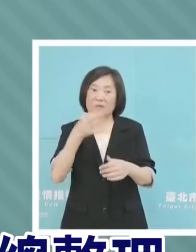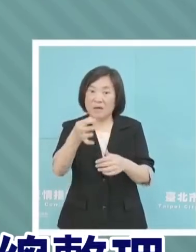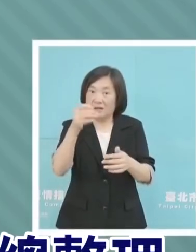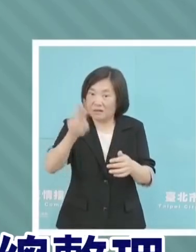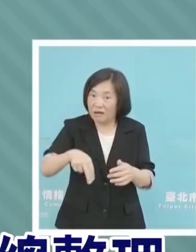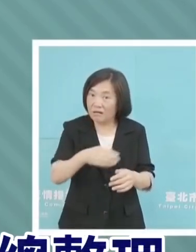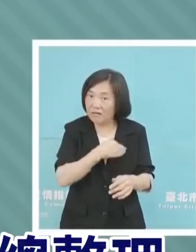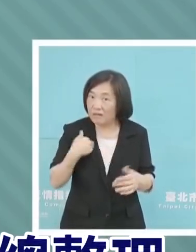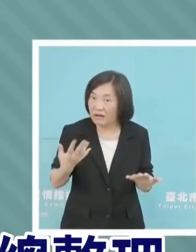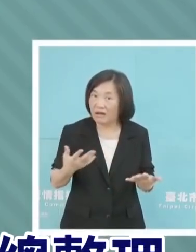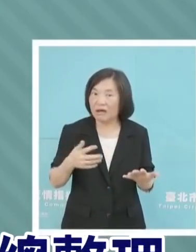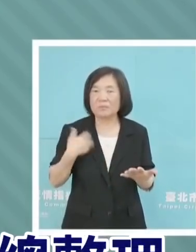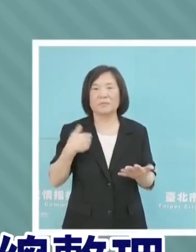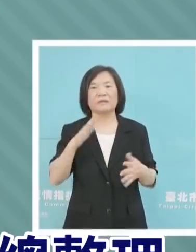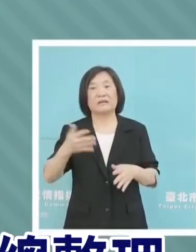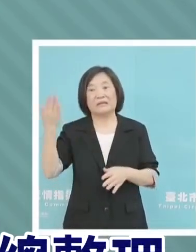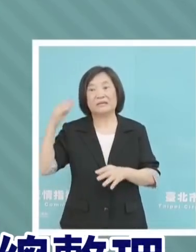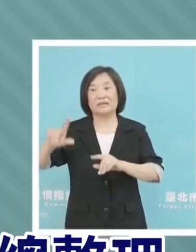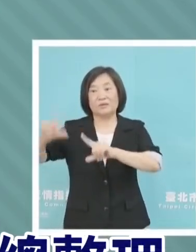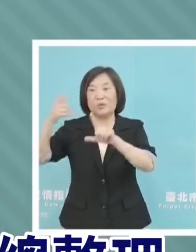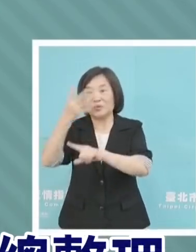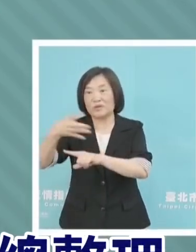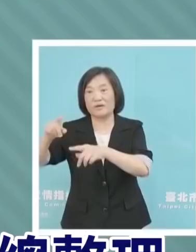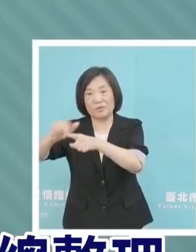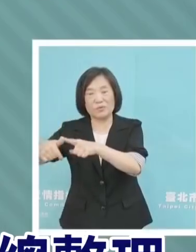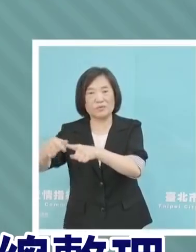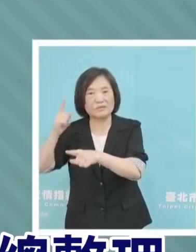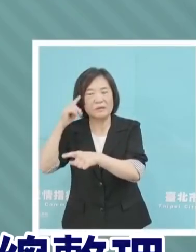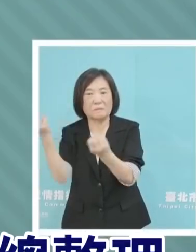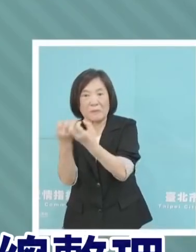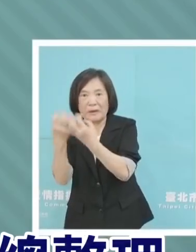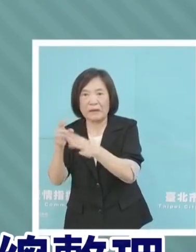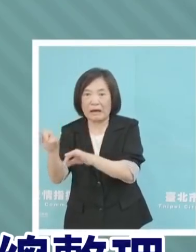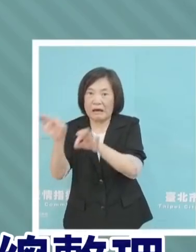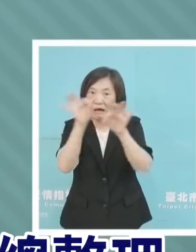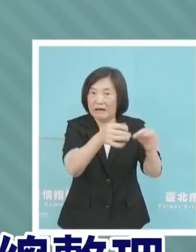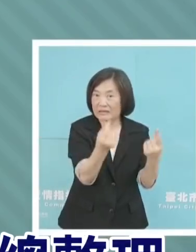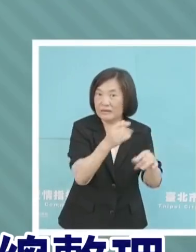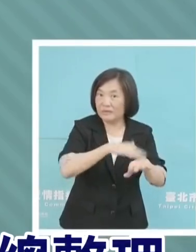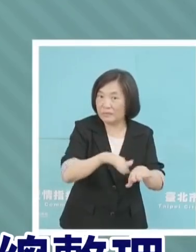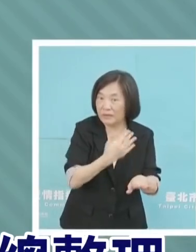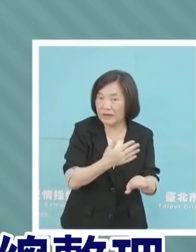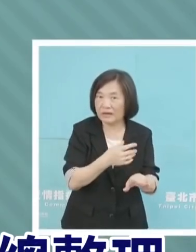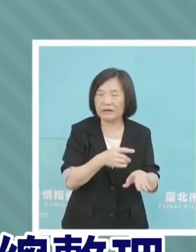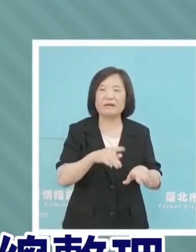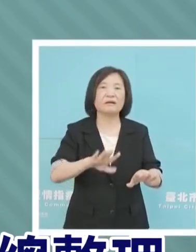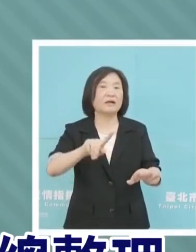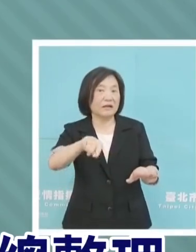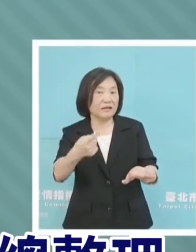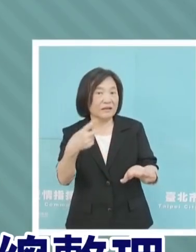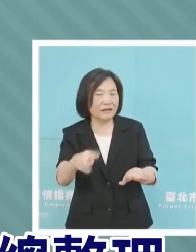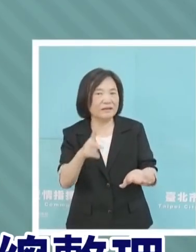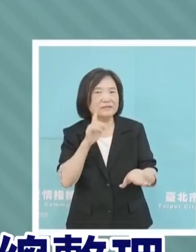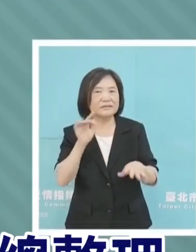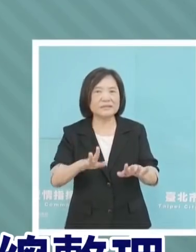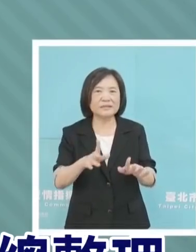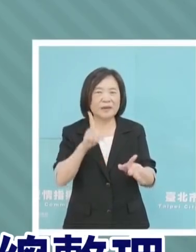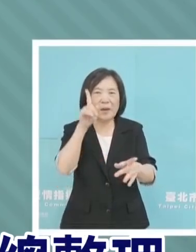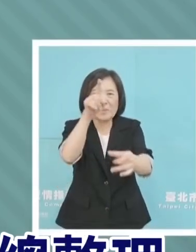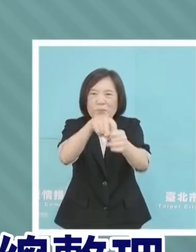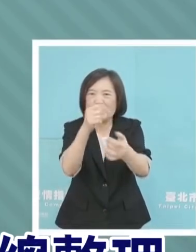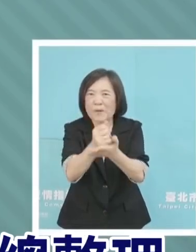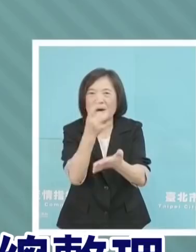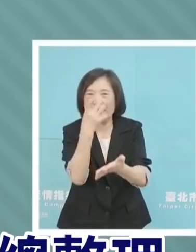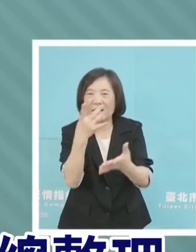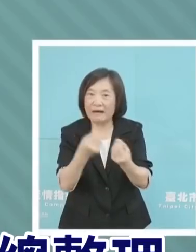心东洋的悲剧再度上演？另外，市长觉得目前进度不如预期的原因为何？政治因